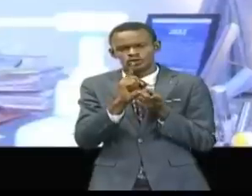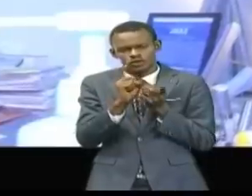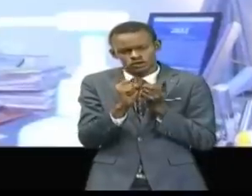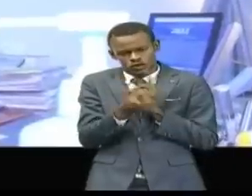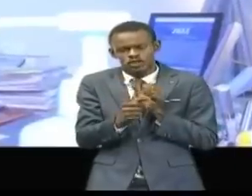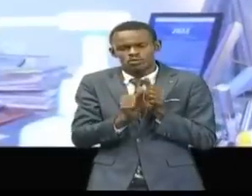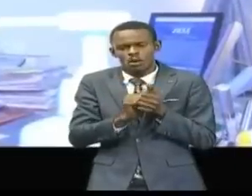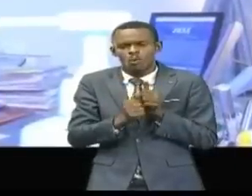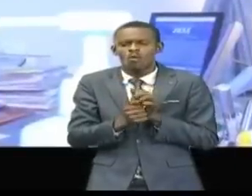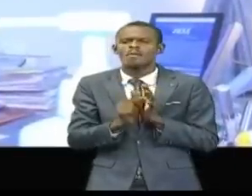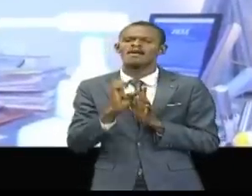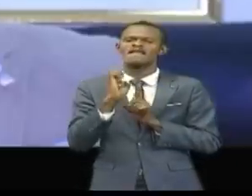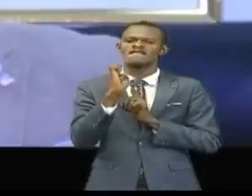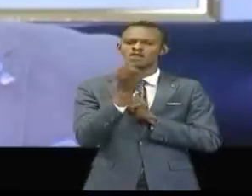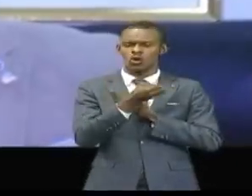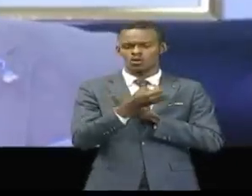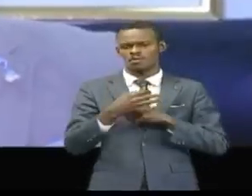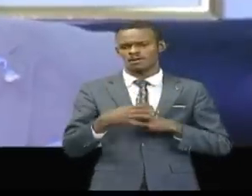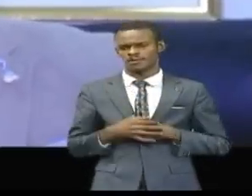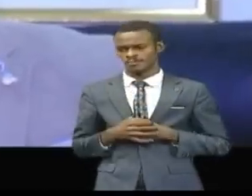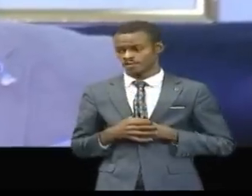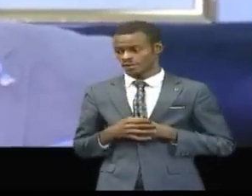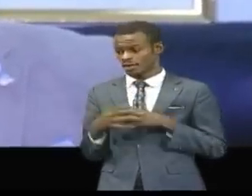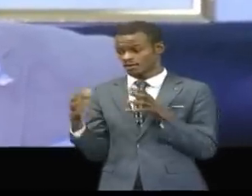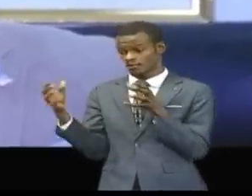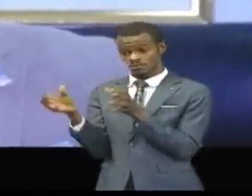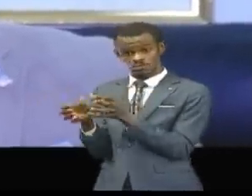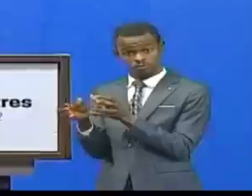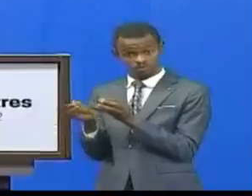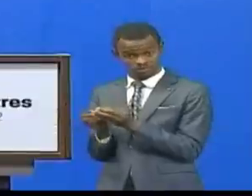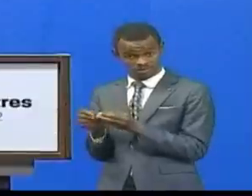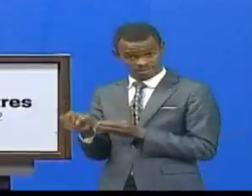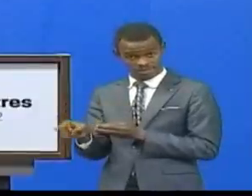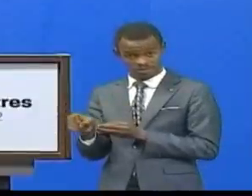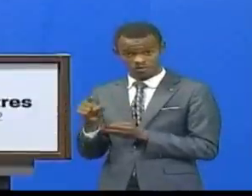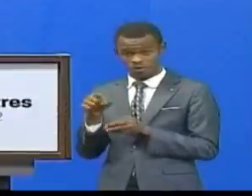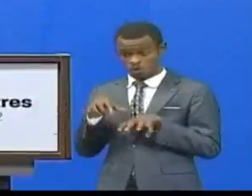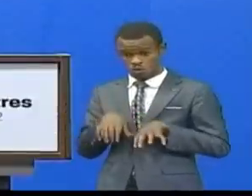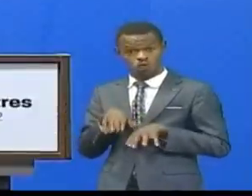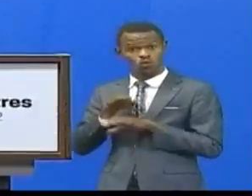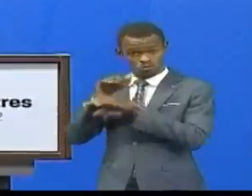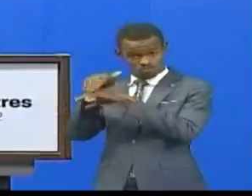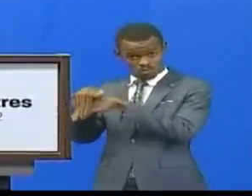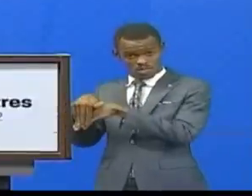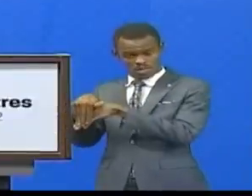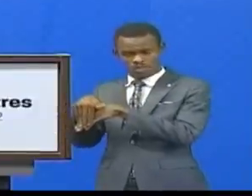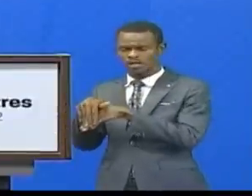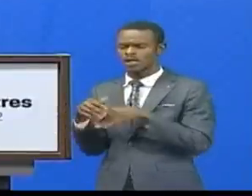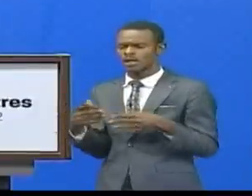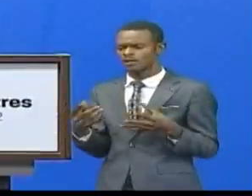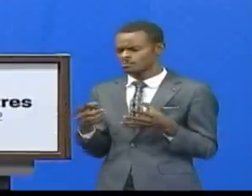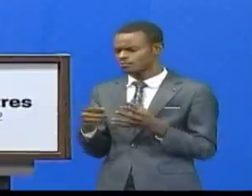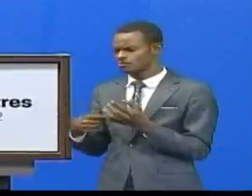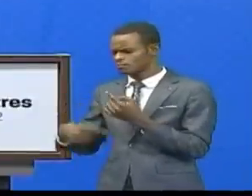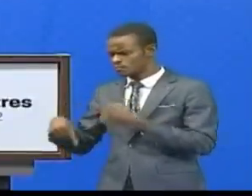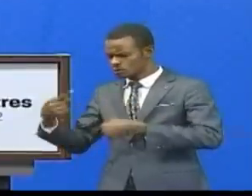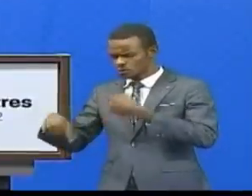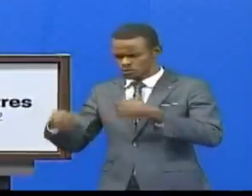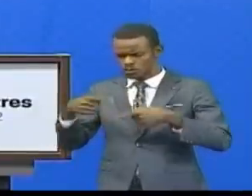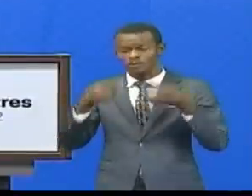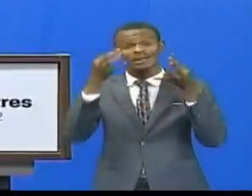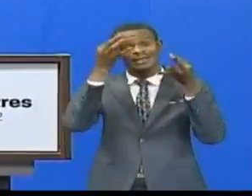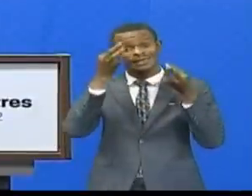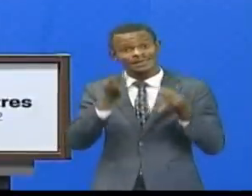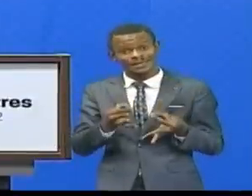Au terme de ces assises, notre pays a été réélu à la vice-présidence